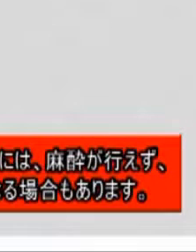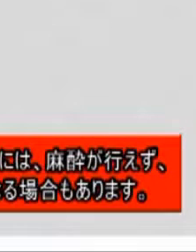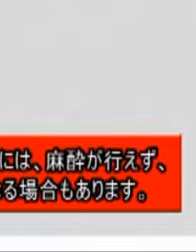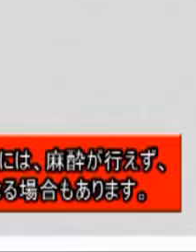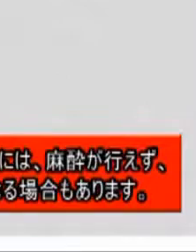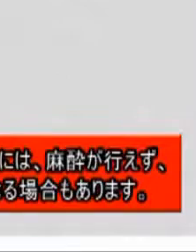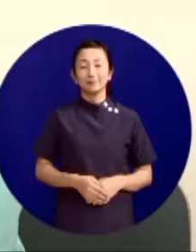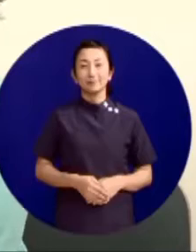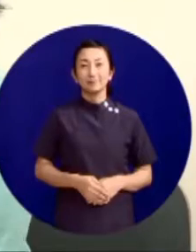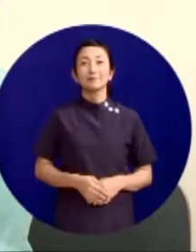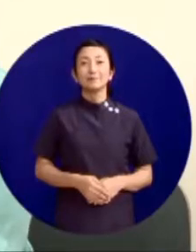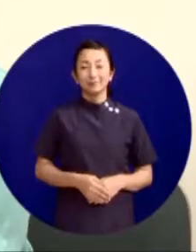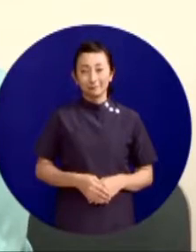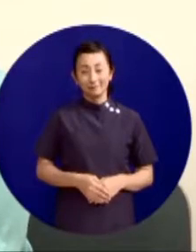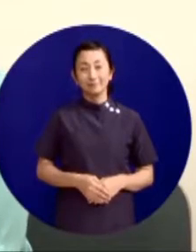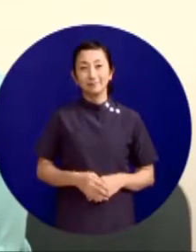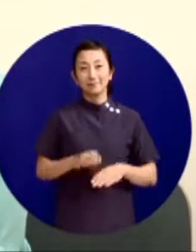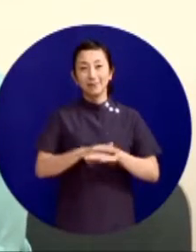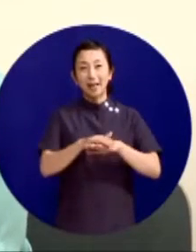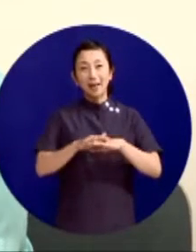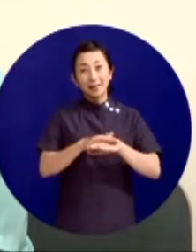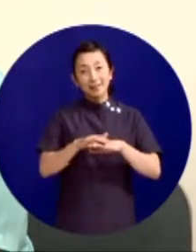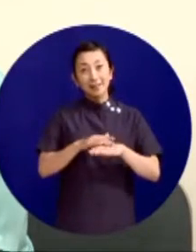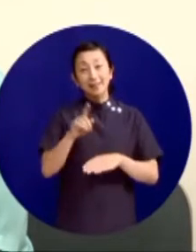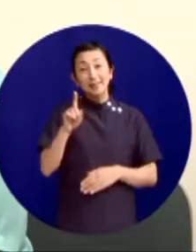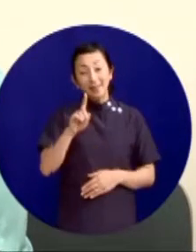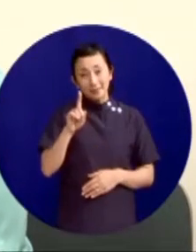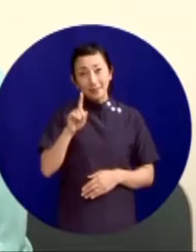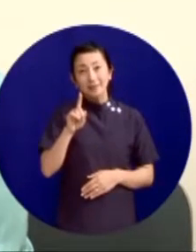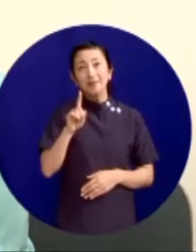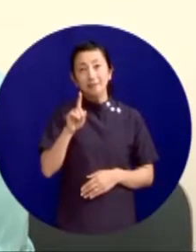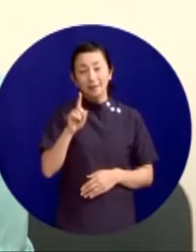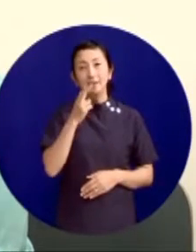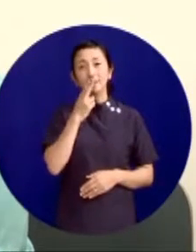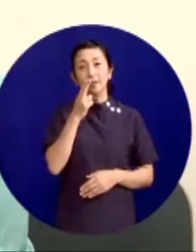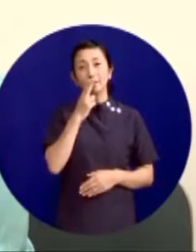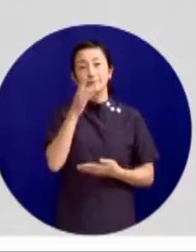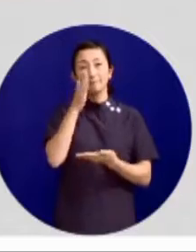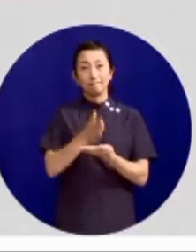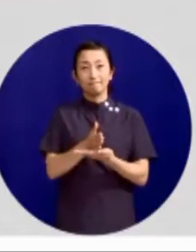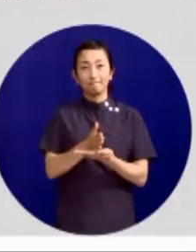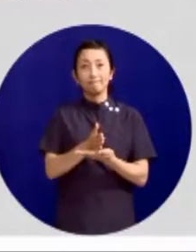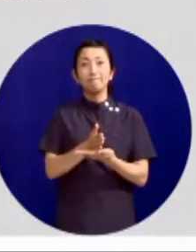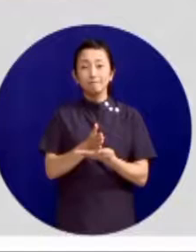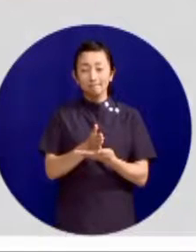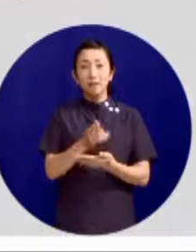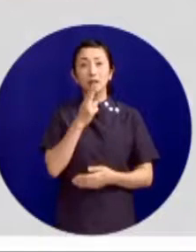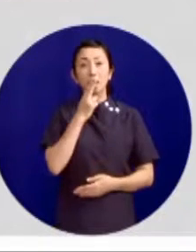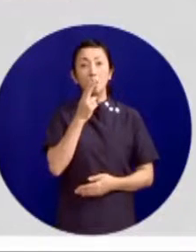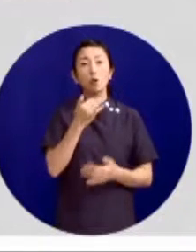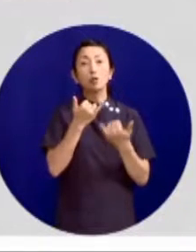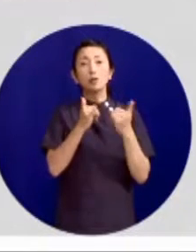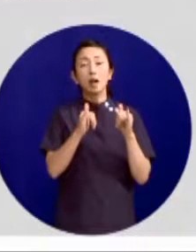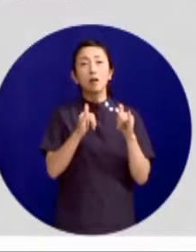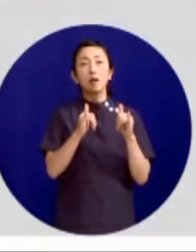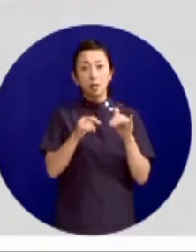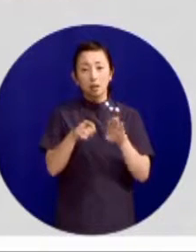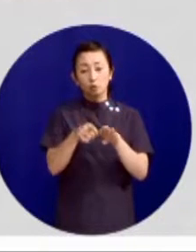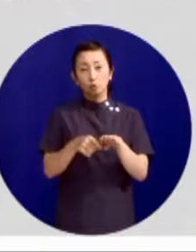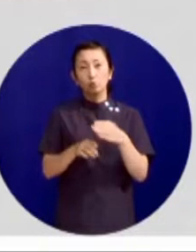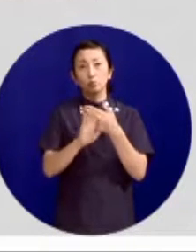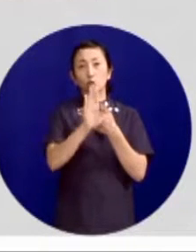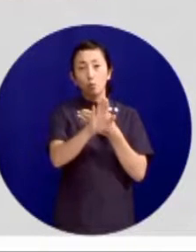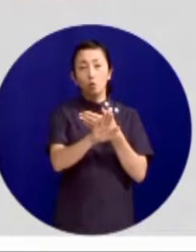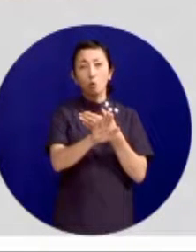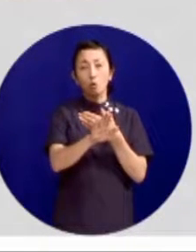。また大事なことの一つに禁煙指導があります。タバコを吸っている方では手術中や